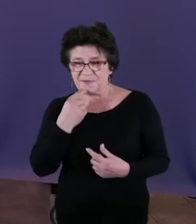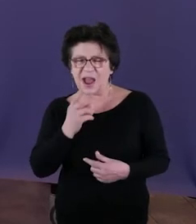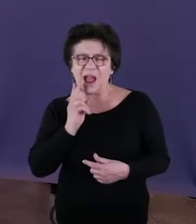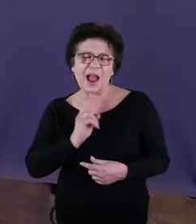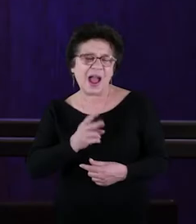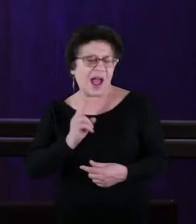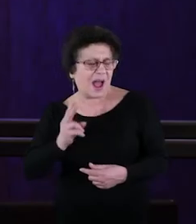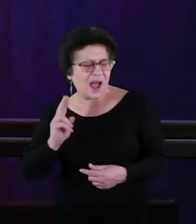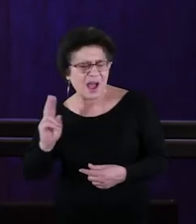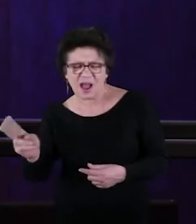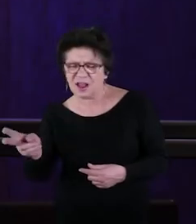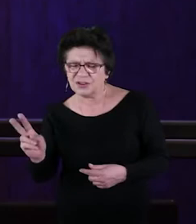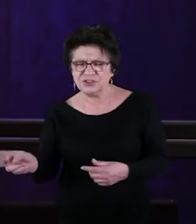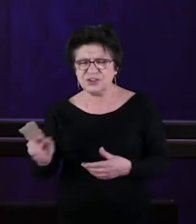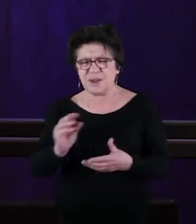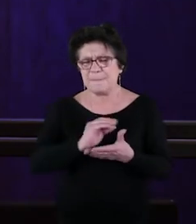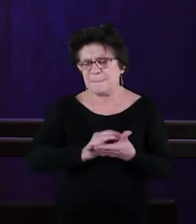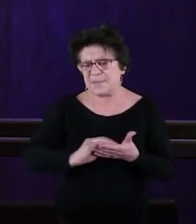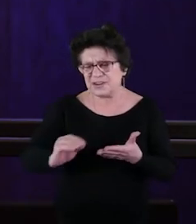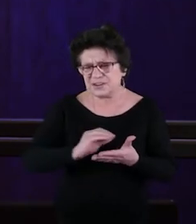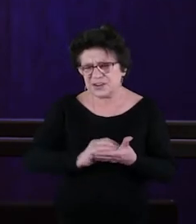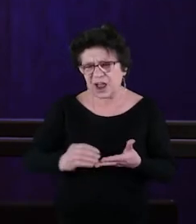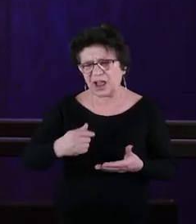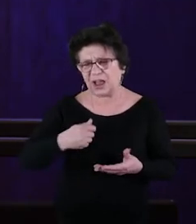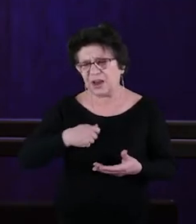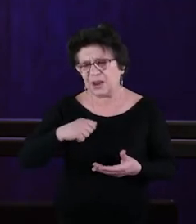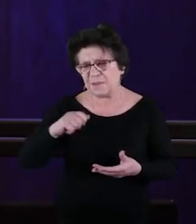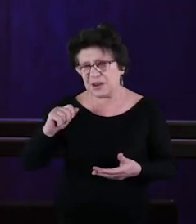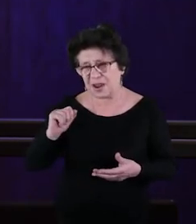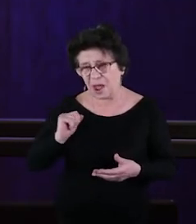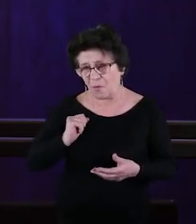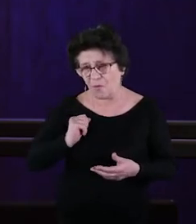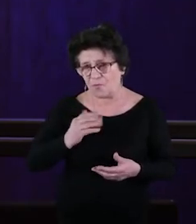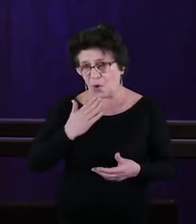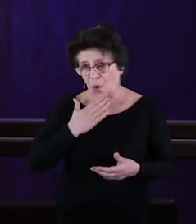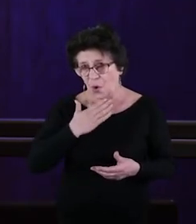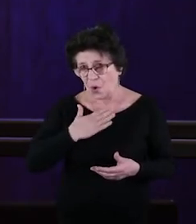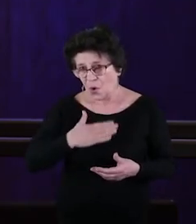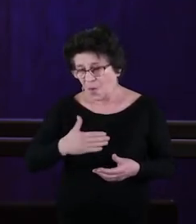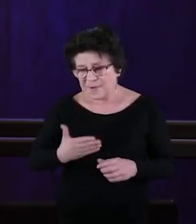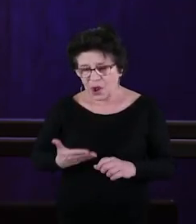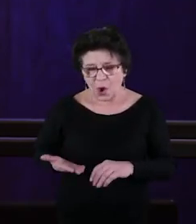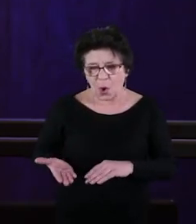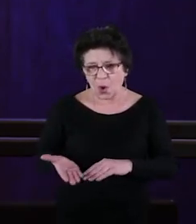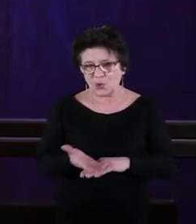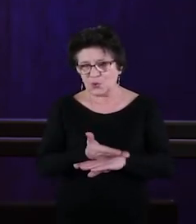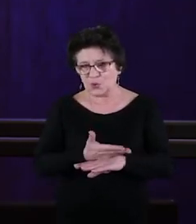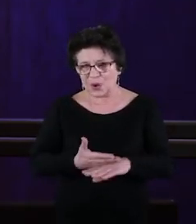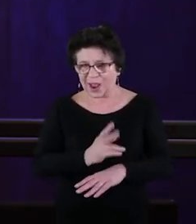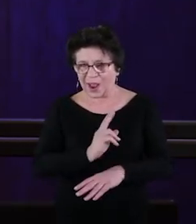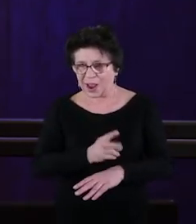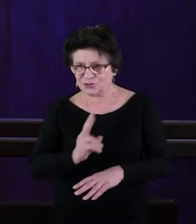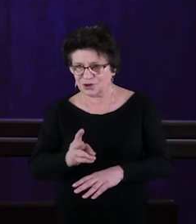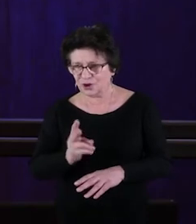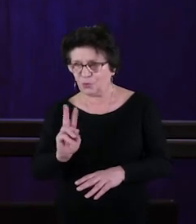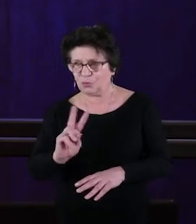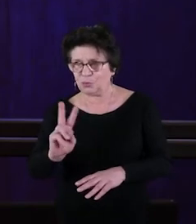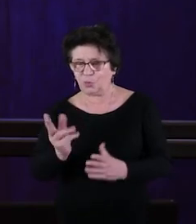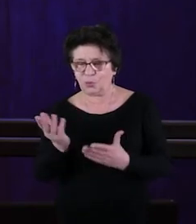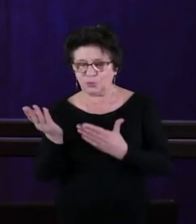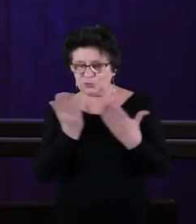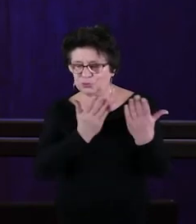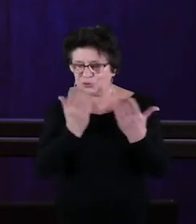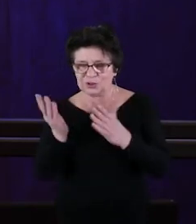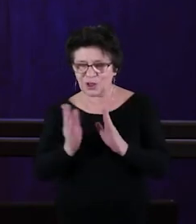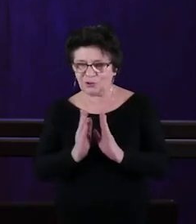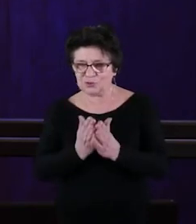kryminału chce państwa jak najczęściej oszukać Im bardziej się da oszukać tego czytelnika tym bardziej kryminał